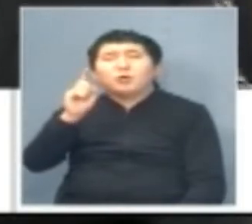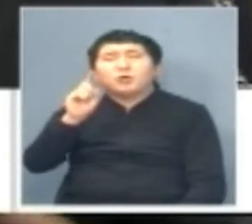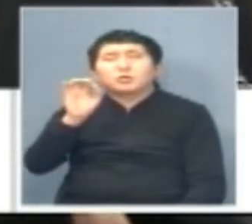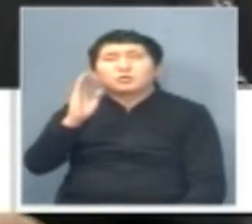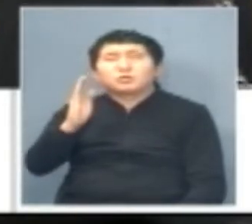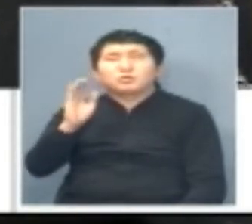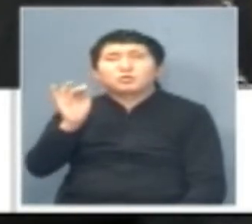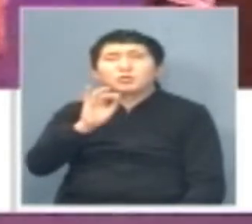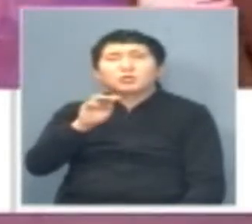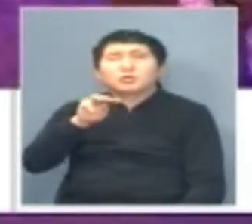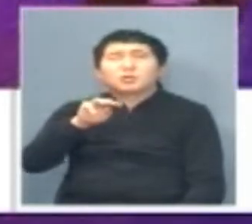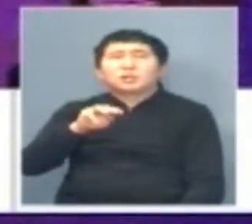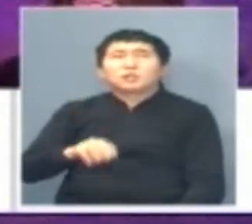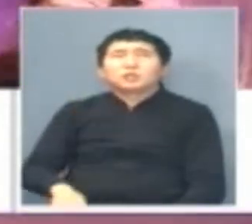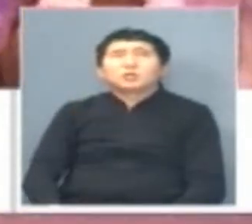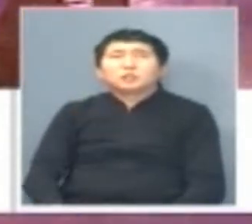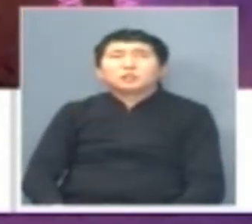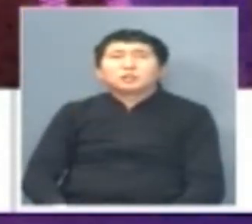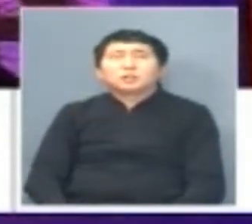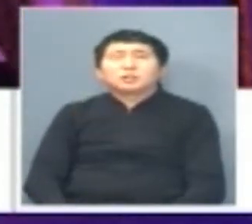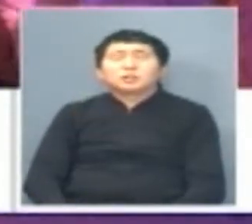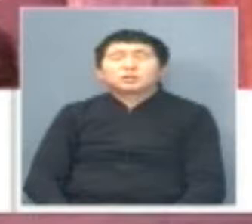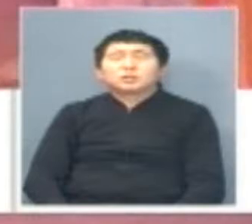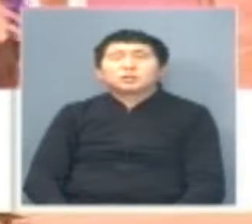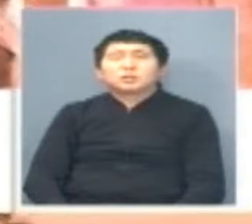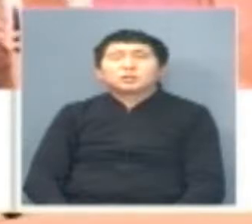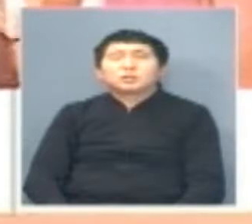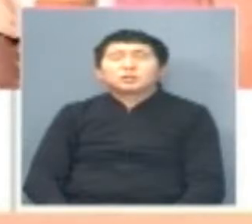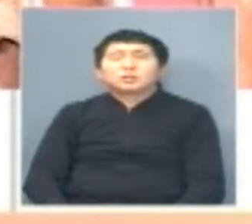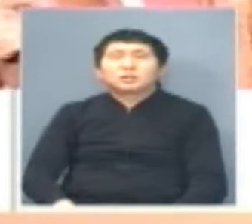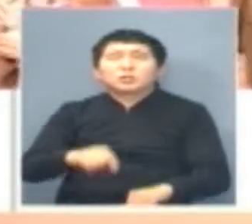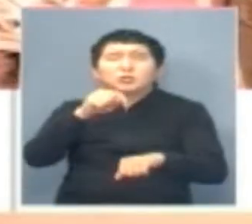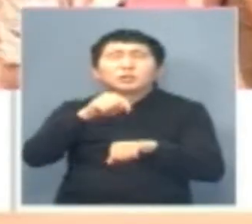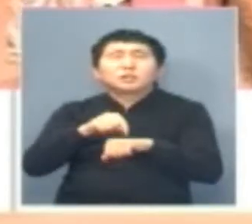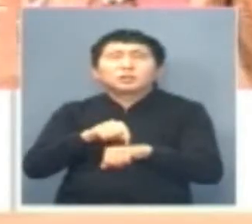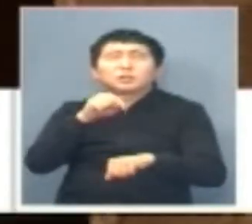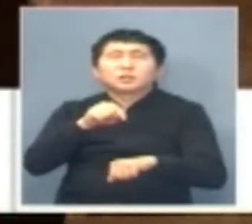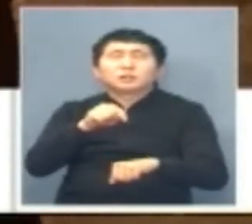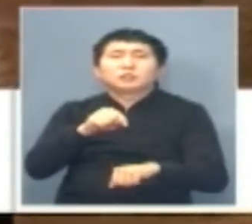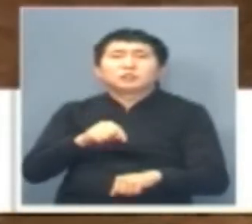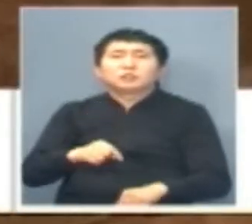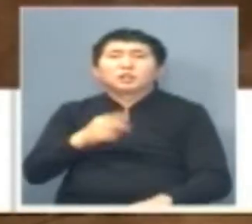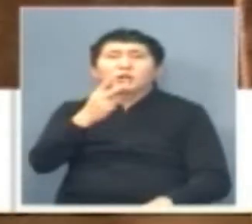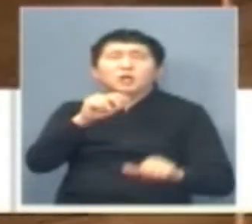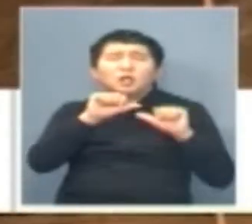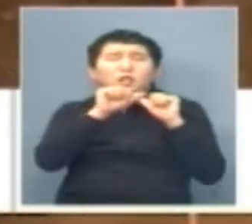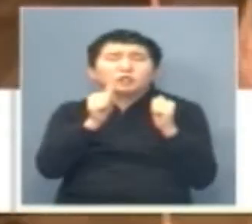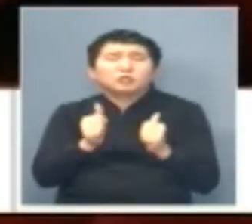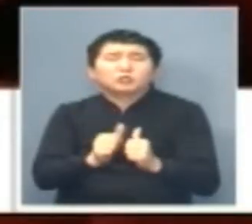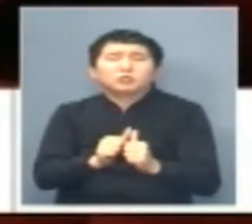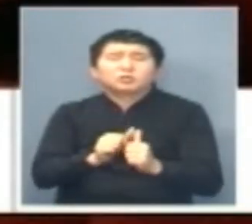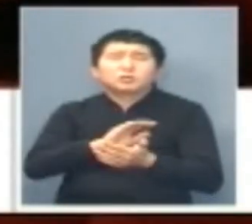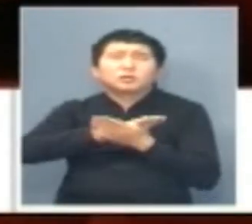Бұлар негізін салды. «Қозы көрпеш Баян Сұлу» спектаклі шынайылық пен сезімге, сүйіспеншілікке толы екі ғашықтың кіршіксіз таза